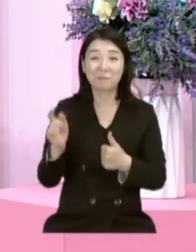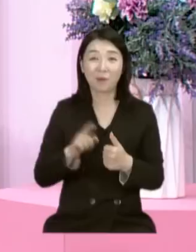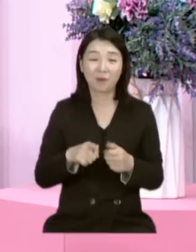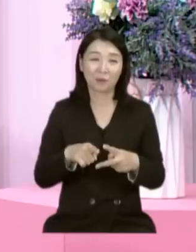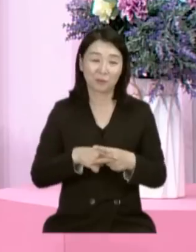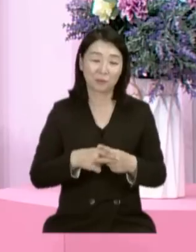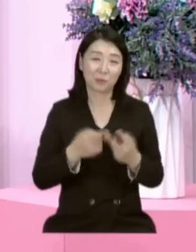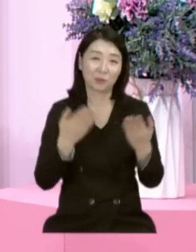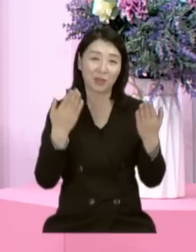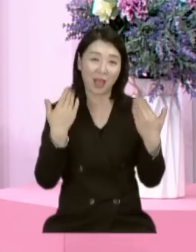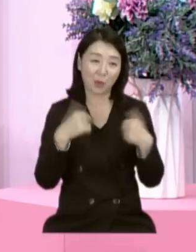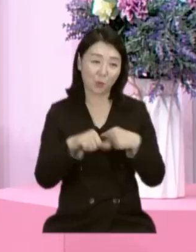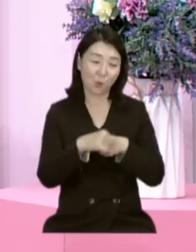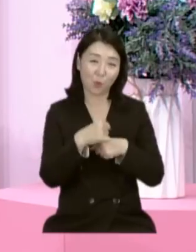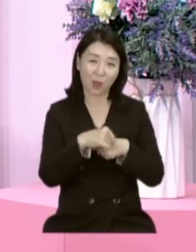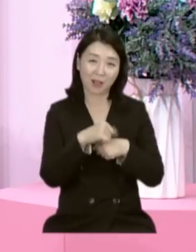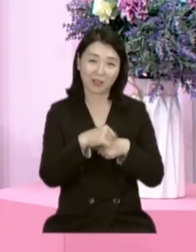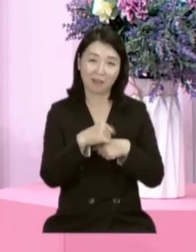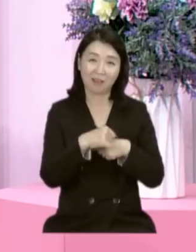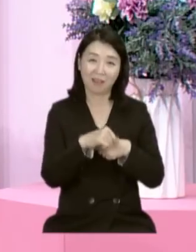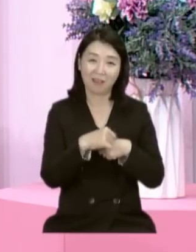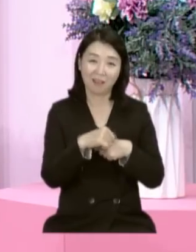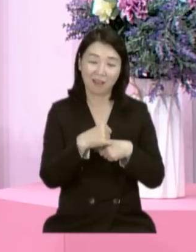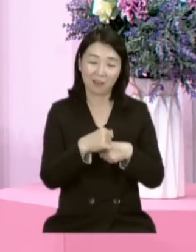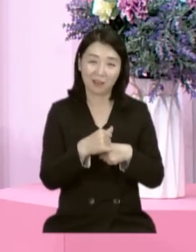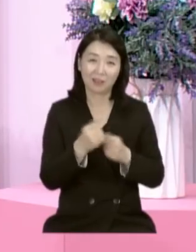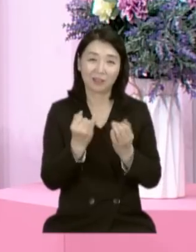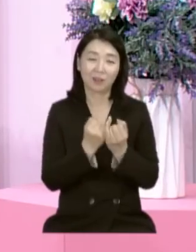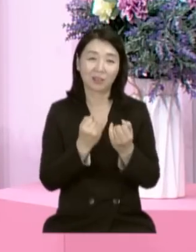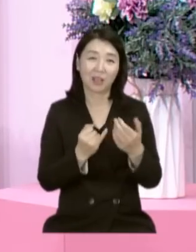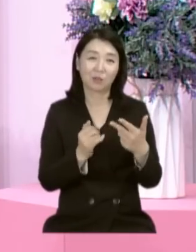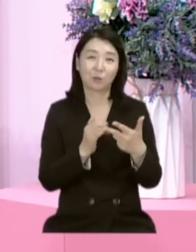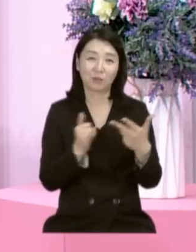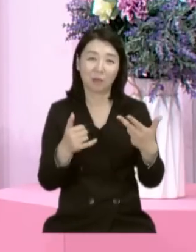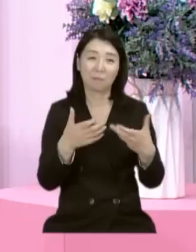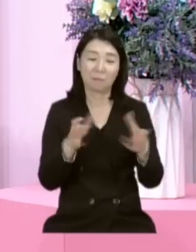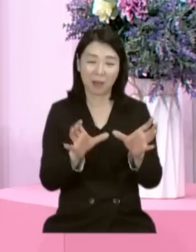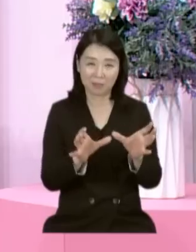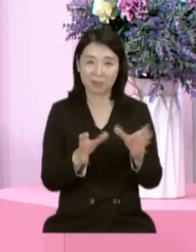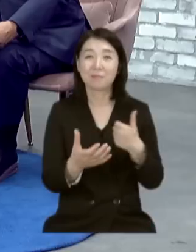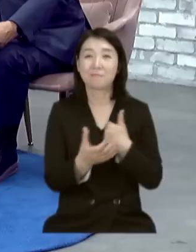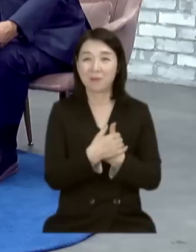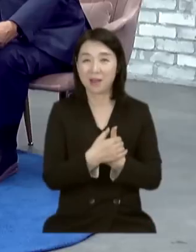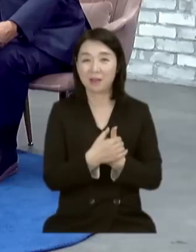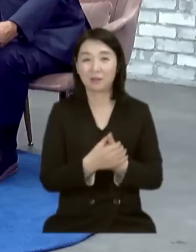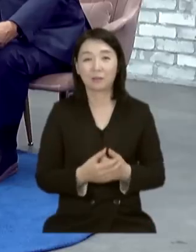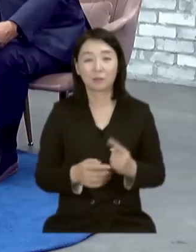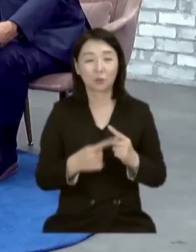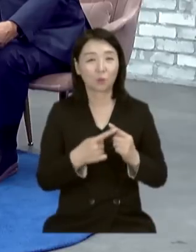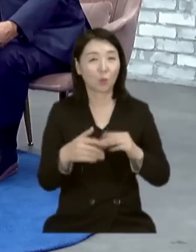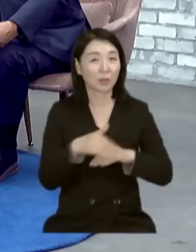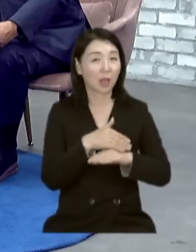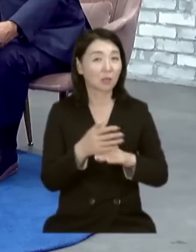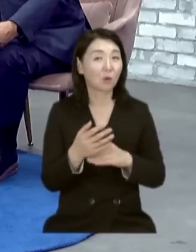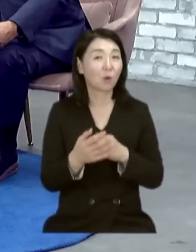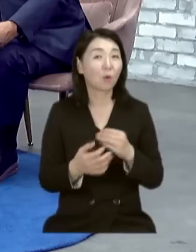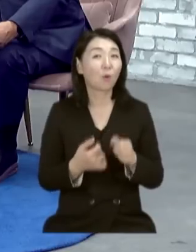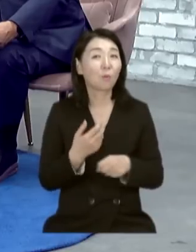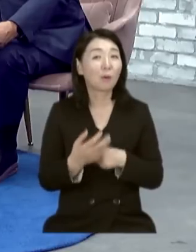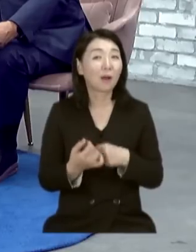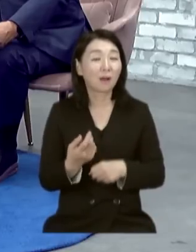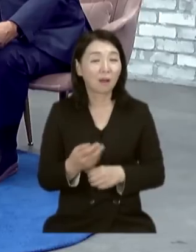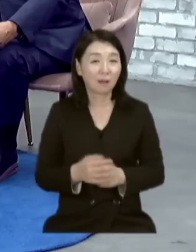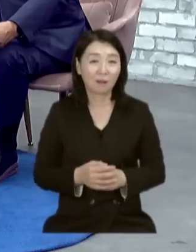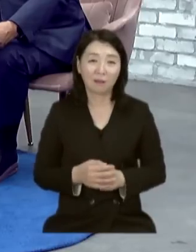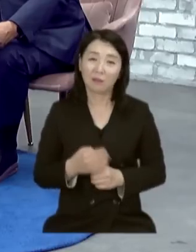초등학교 5학년 여학생들 7명을 이렇게 반을 정해주더라고요. 그때 교회 다니신 지 얼마나 되셨을